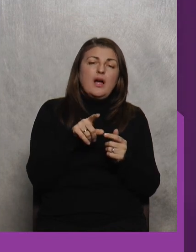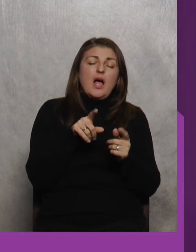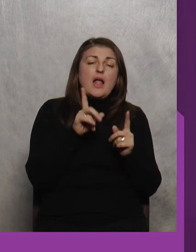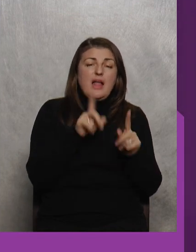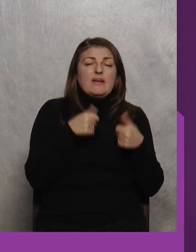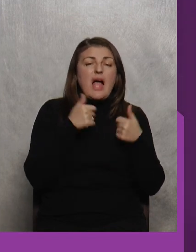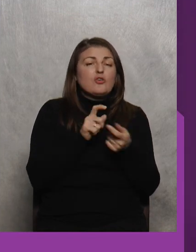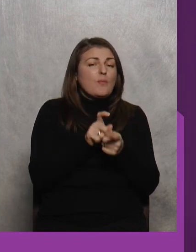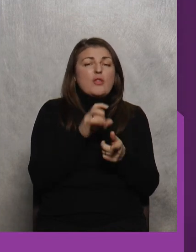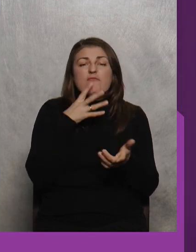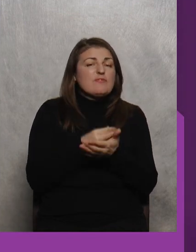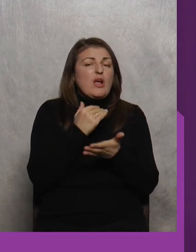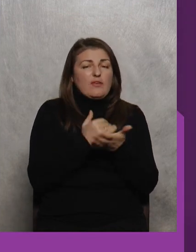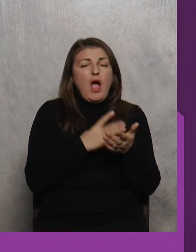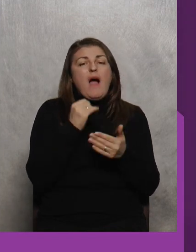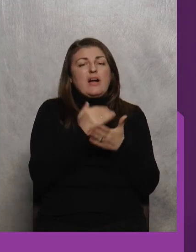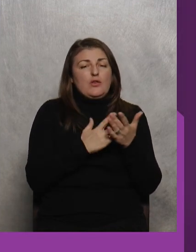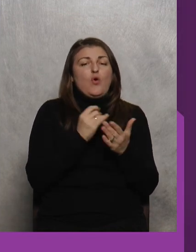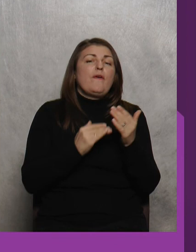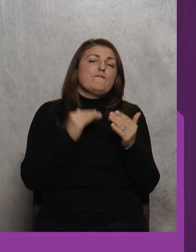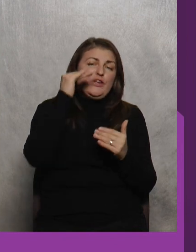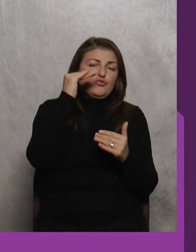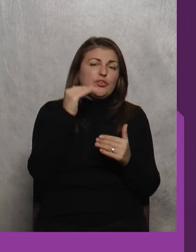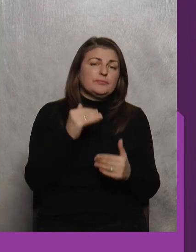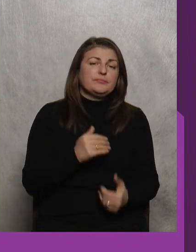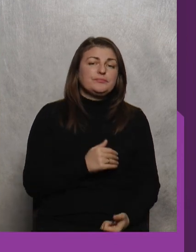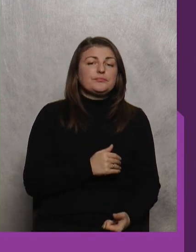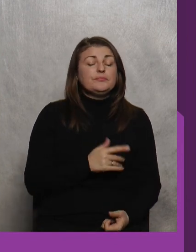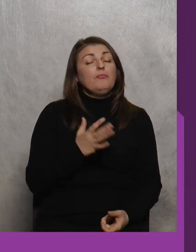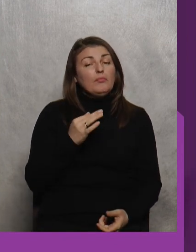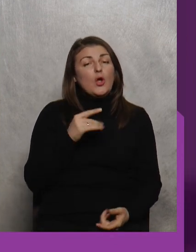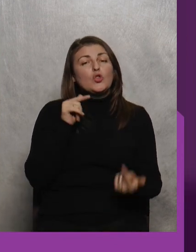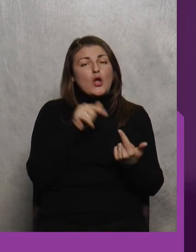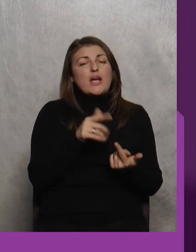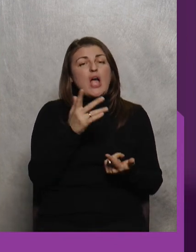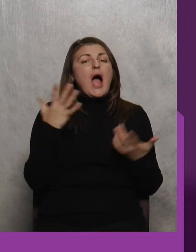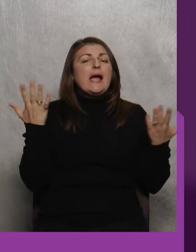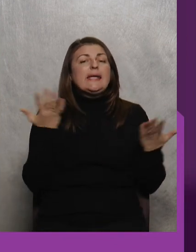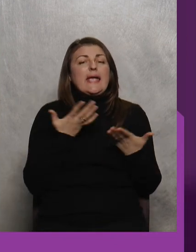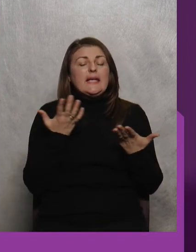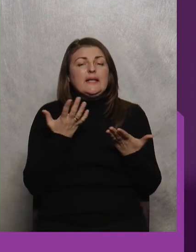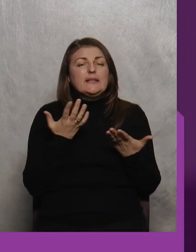навіть гарно бореться не у своїй категорії, а в категорії вище. А от, до речі, які